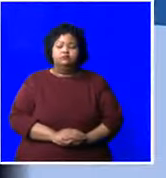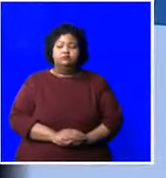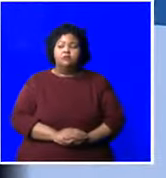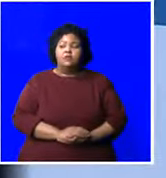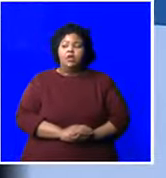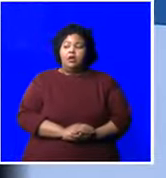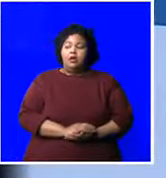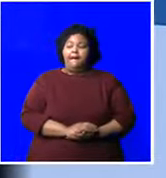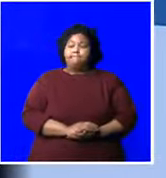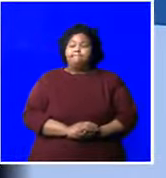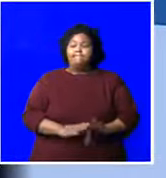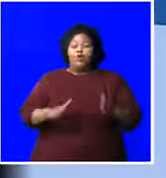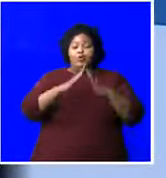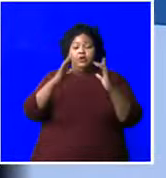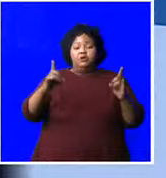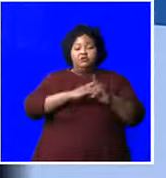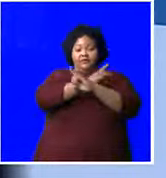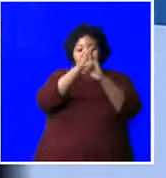Buhlungu